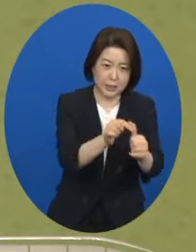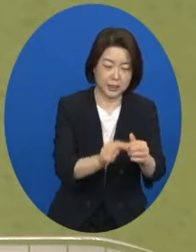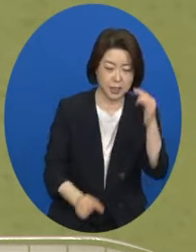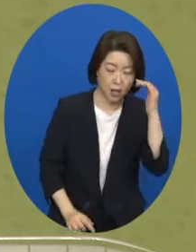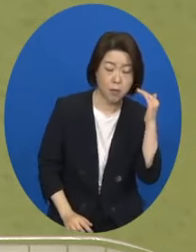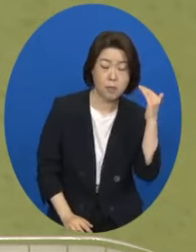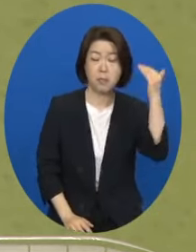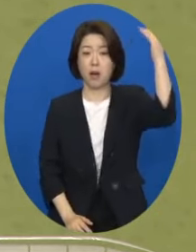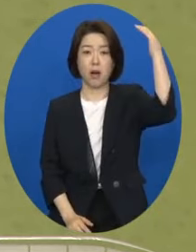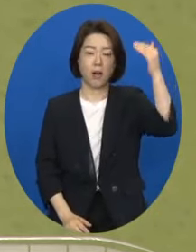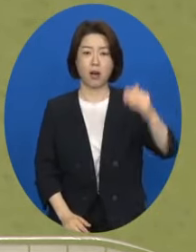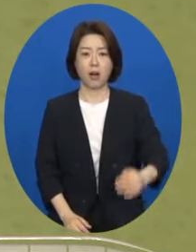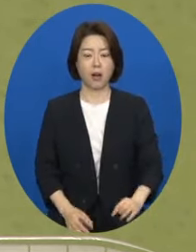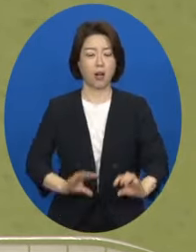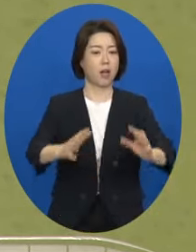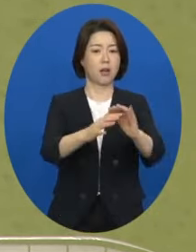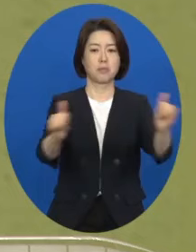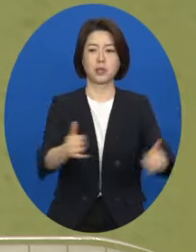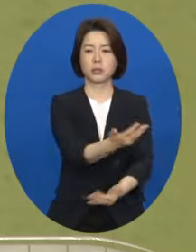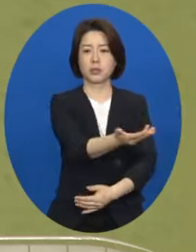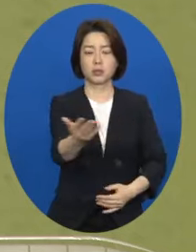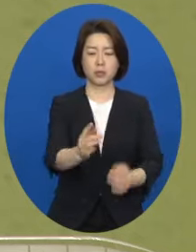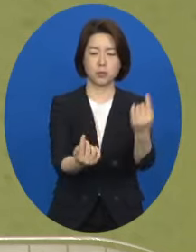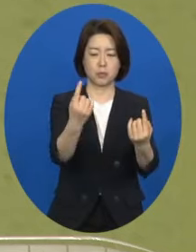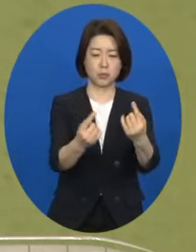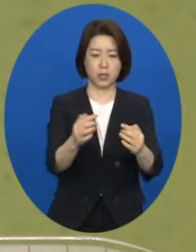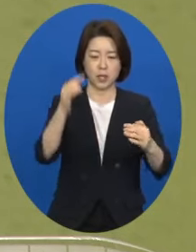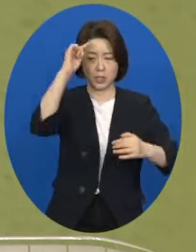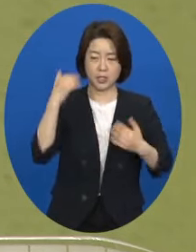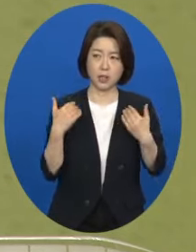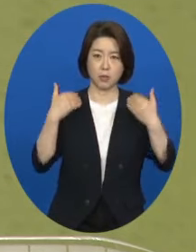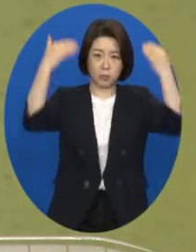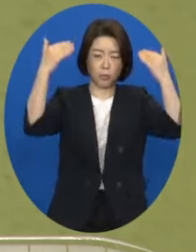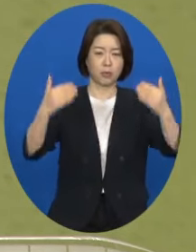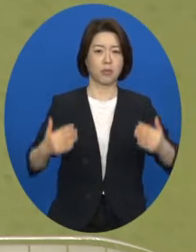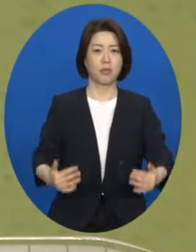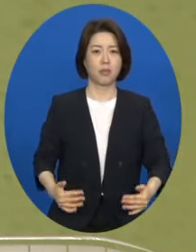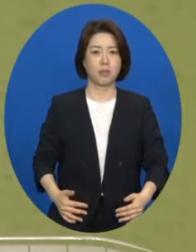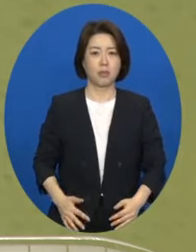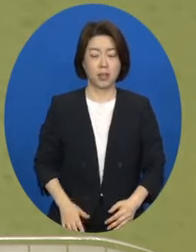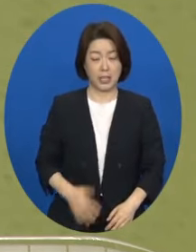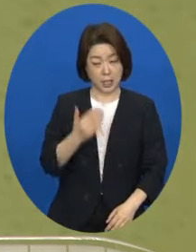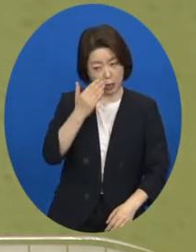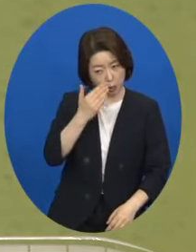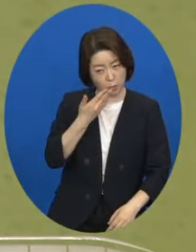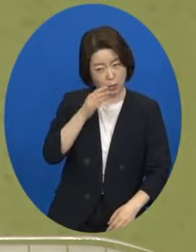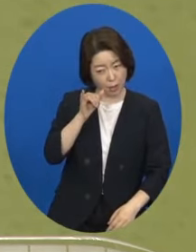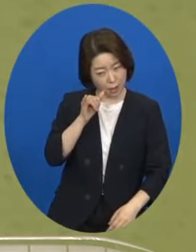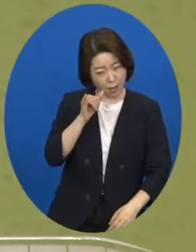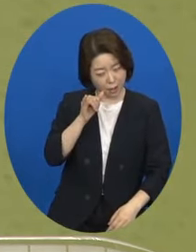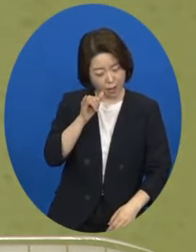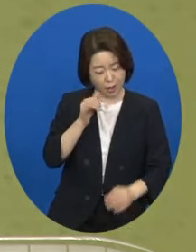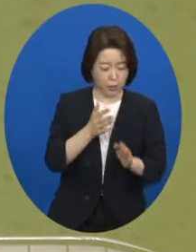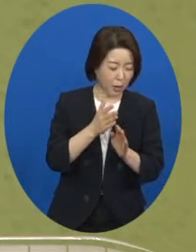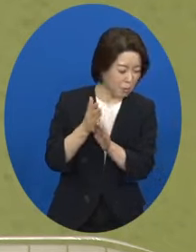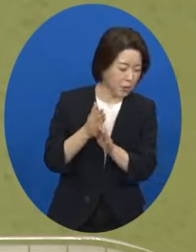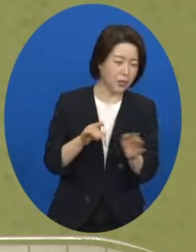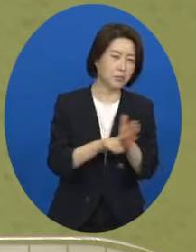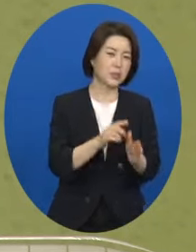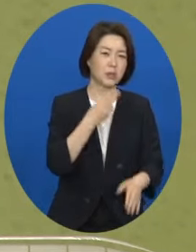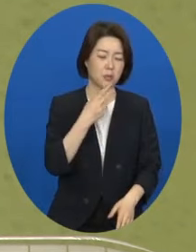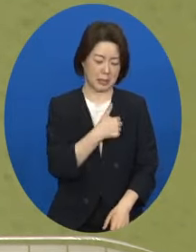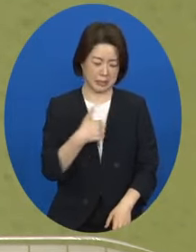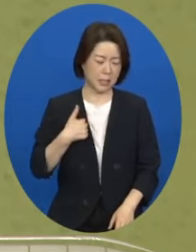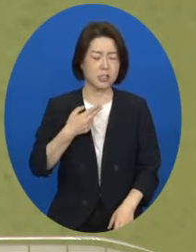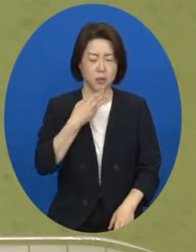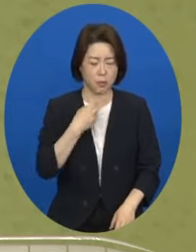크잖아요. 백성들보다 훨씬 큰 거야. 어떻게 보면 겸손한 모습이라고 볼 수 있지만 한편으로는 믿음이 없는 거예요. 자신이 없는